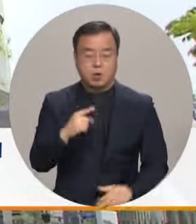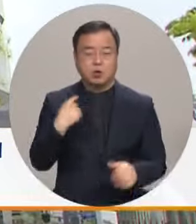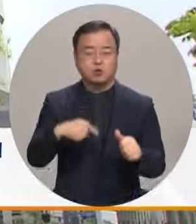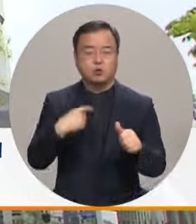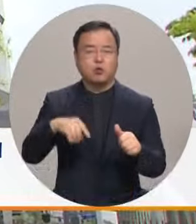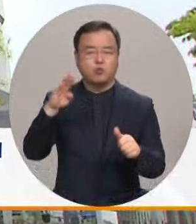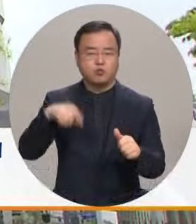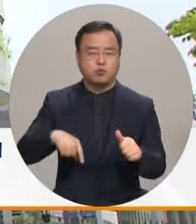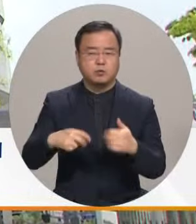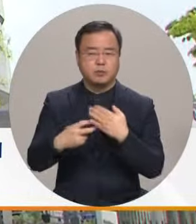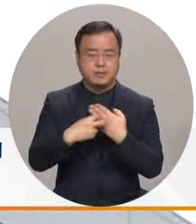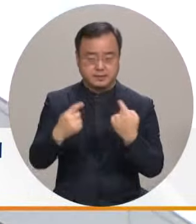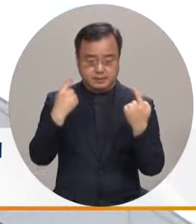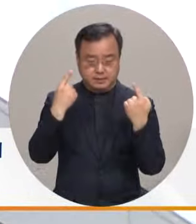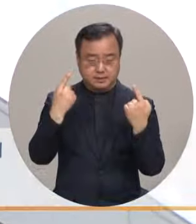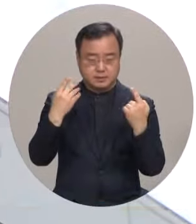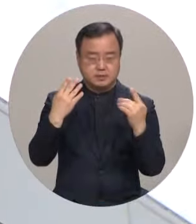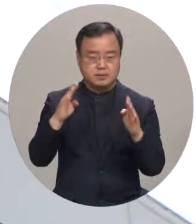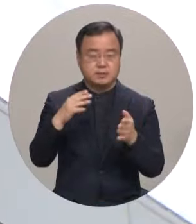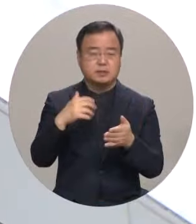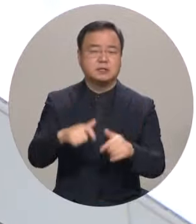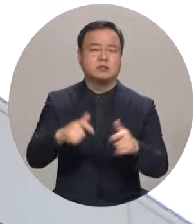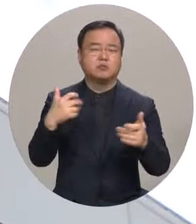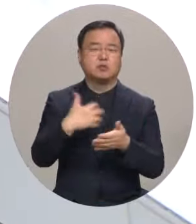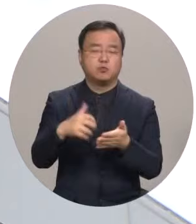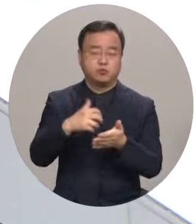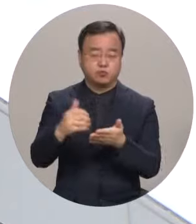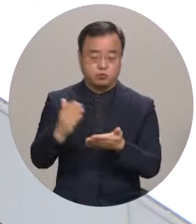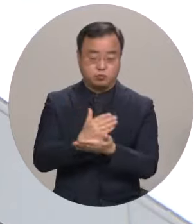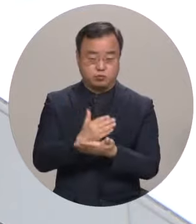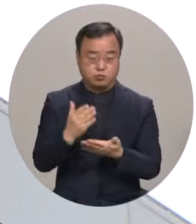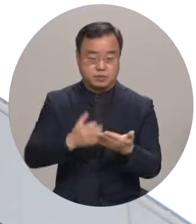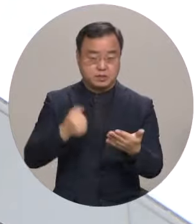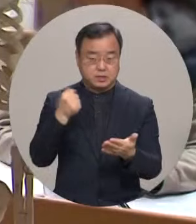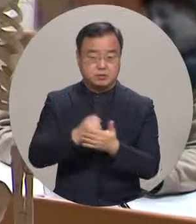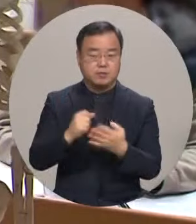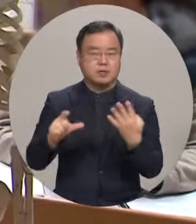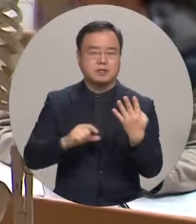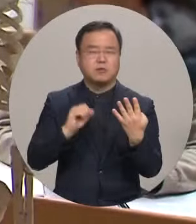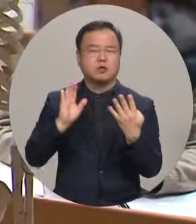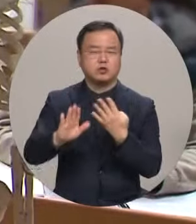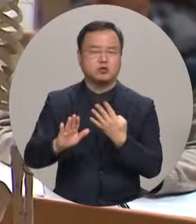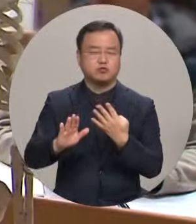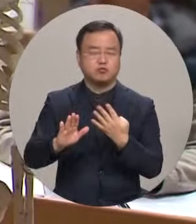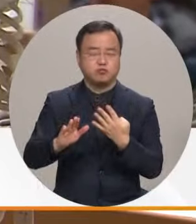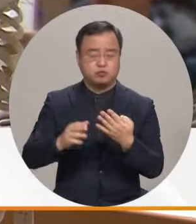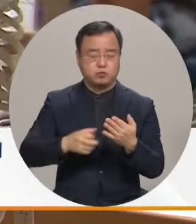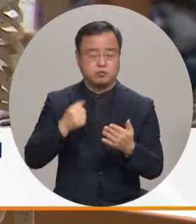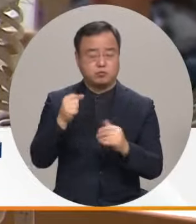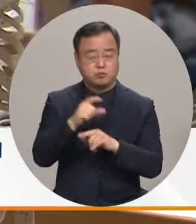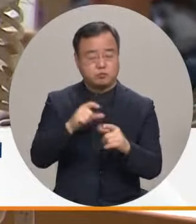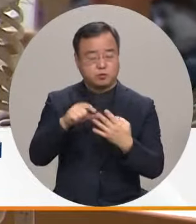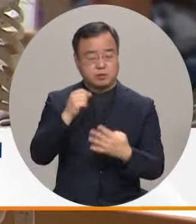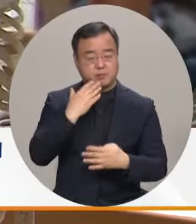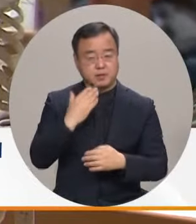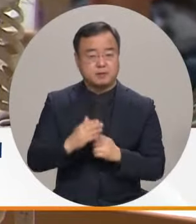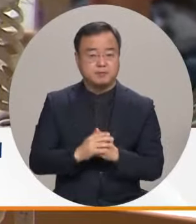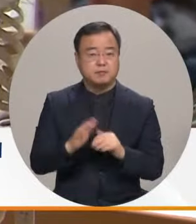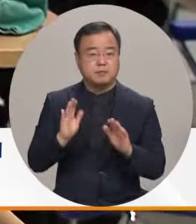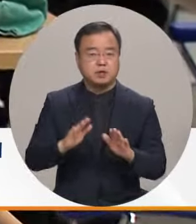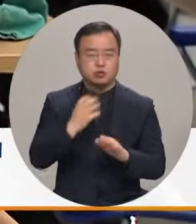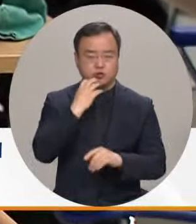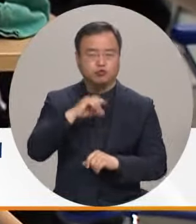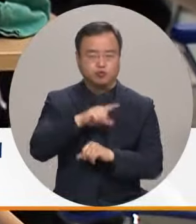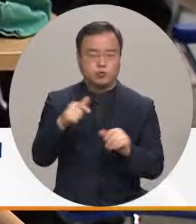배정하기로 한 4월 이후에야 입시에 미칠 영향을 판단할 수 있다는 겁니다. 특히 수도권 학생들이 생각보다 많은 혜택을 받기 어려울